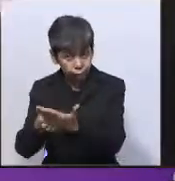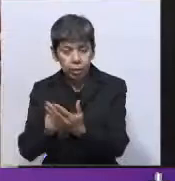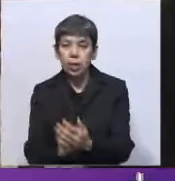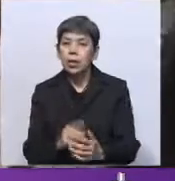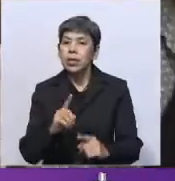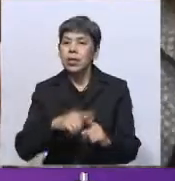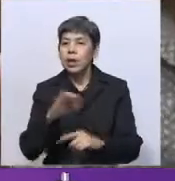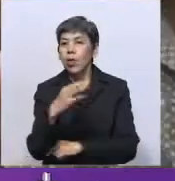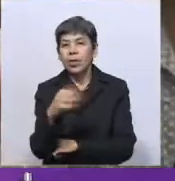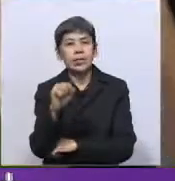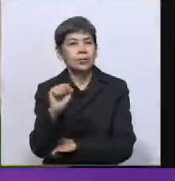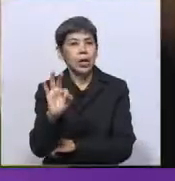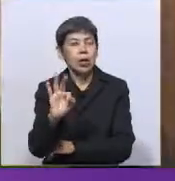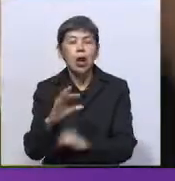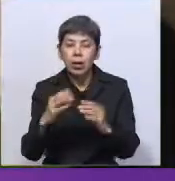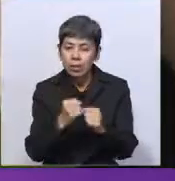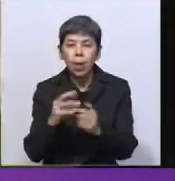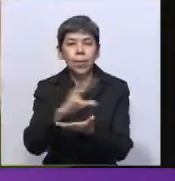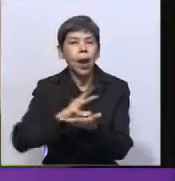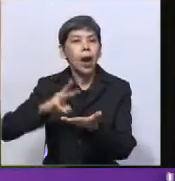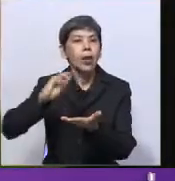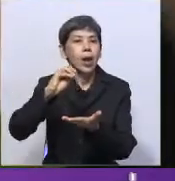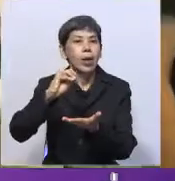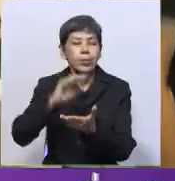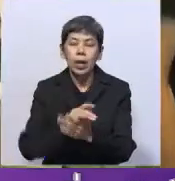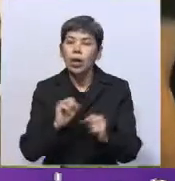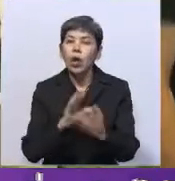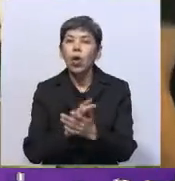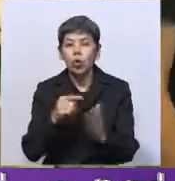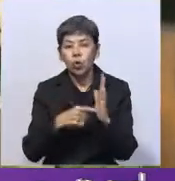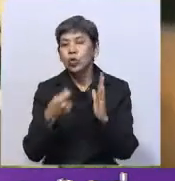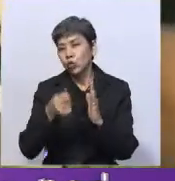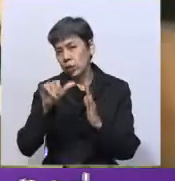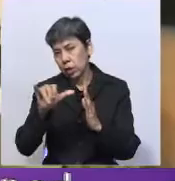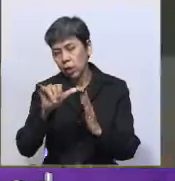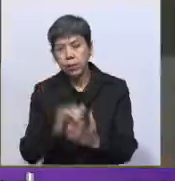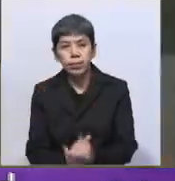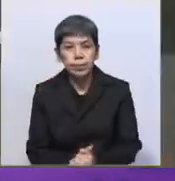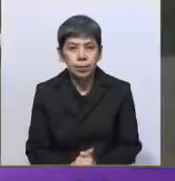ที่19กันยายนนี้ที่มหาวิทยาลัยราชภัฏพระนครศรีอยุธยา